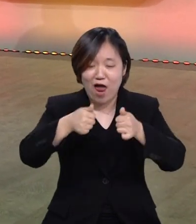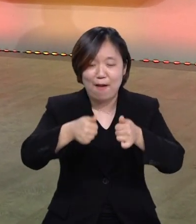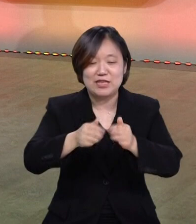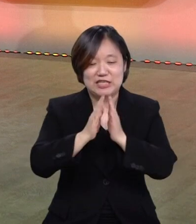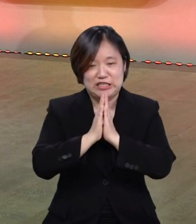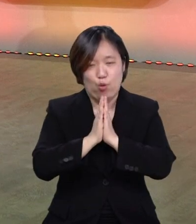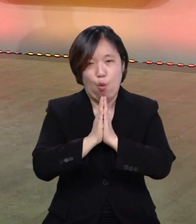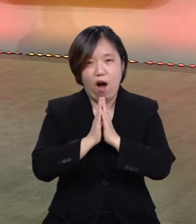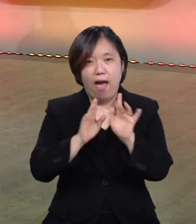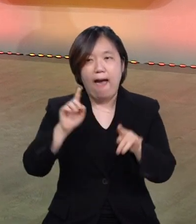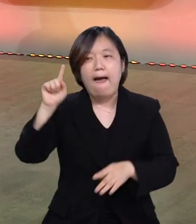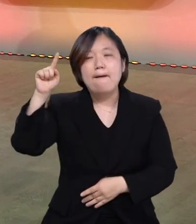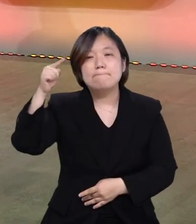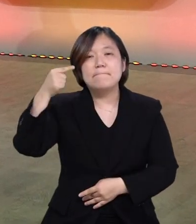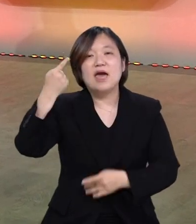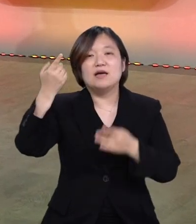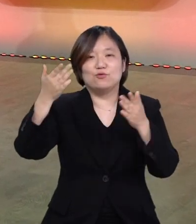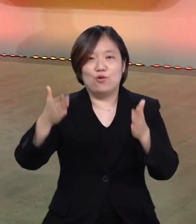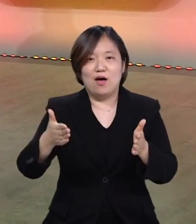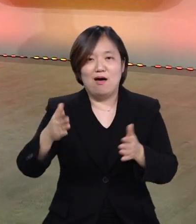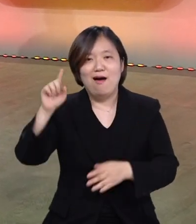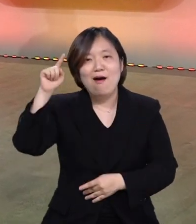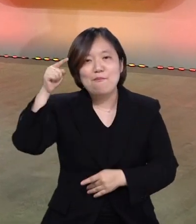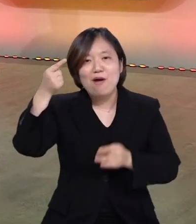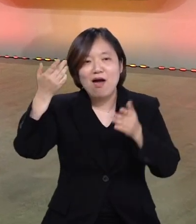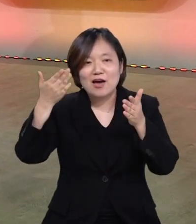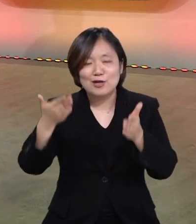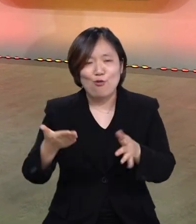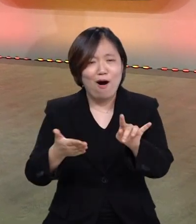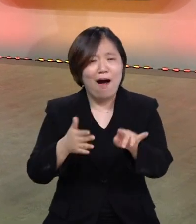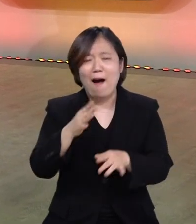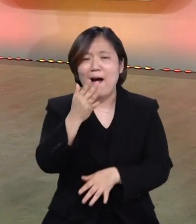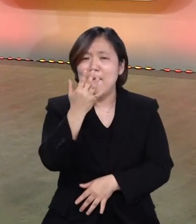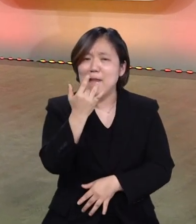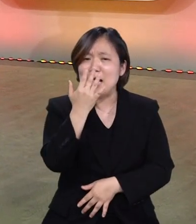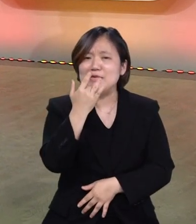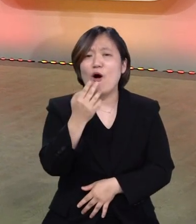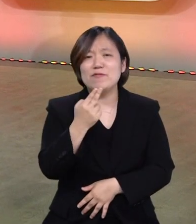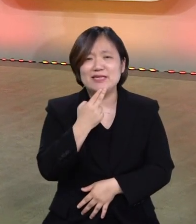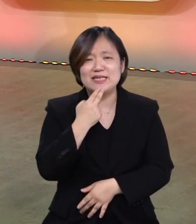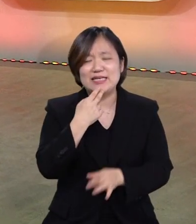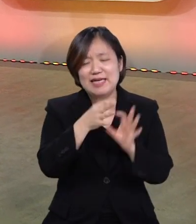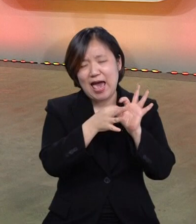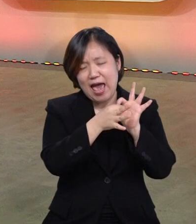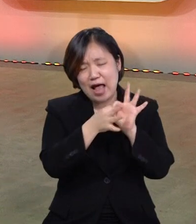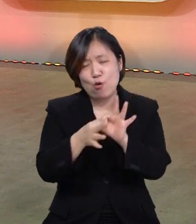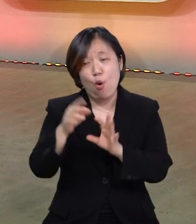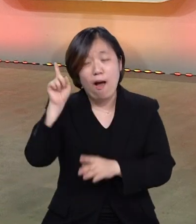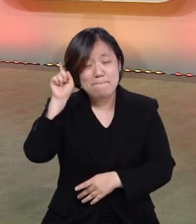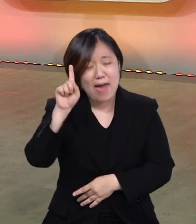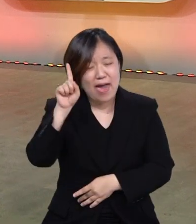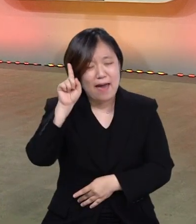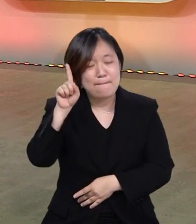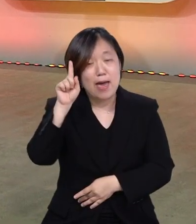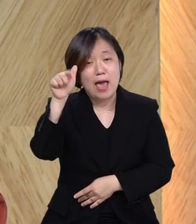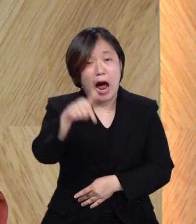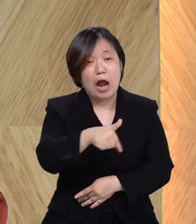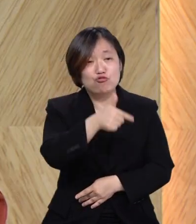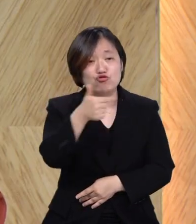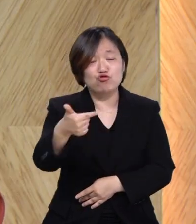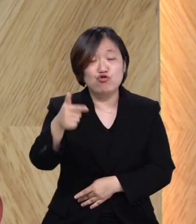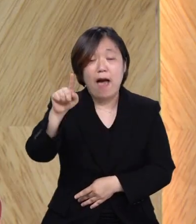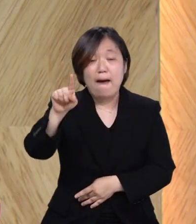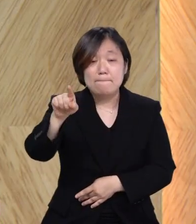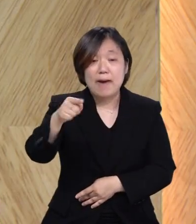하면서 100일 동안 100일 동안 하루도 안 빠뜨리고 108배 100일 기도를 해야 되겠다